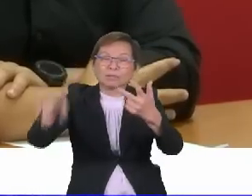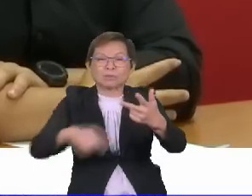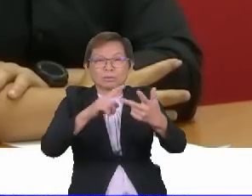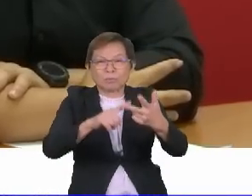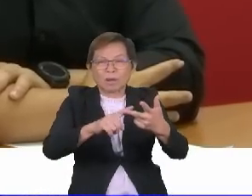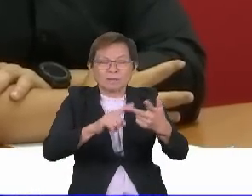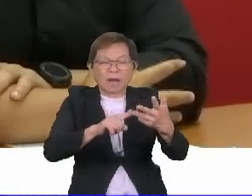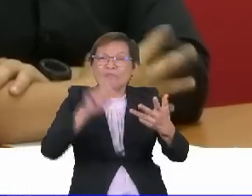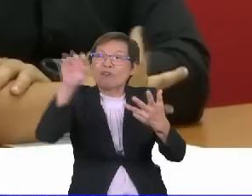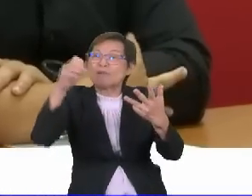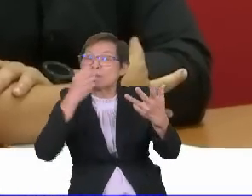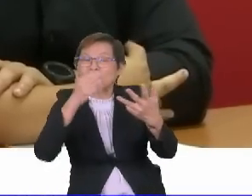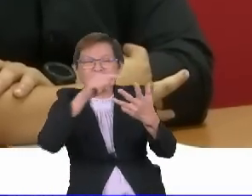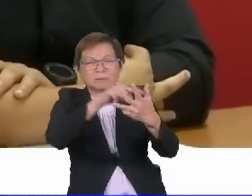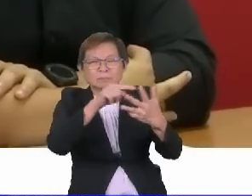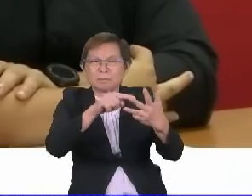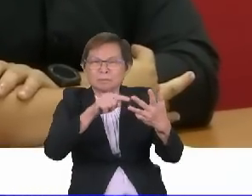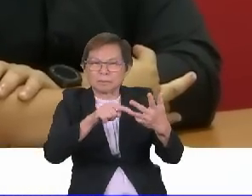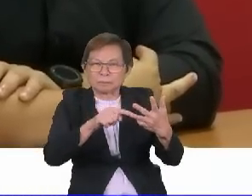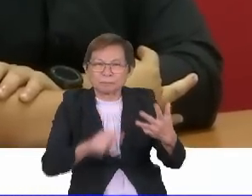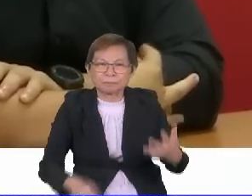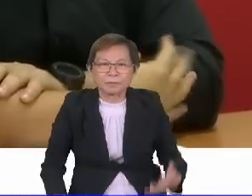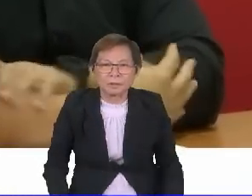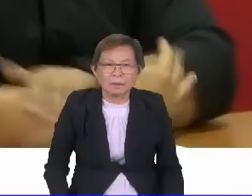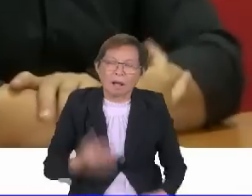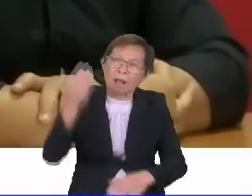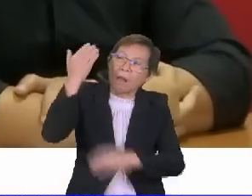festival makanan internasional Putri